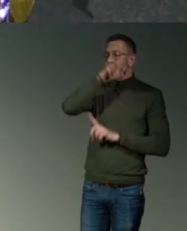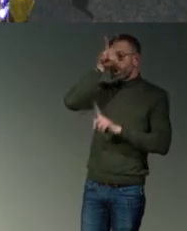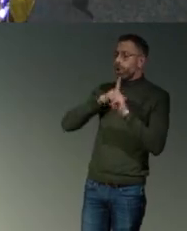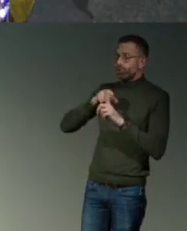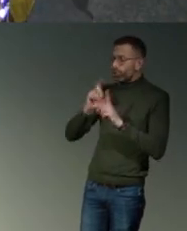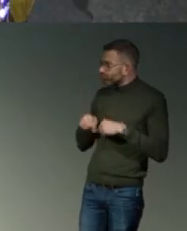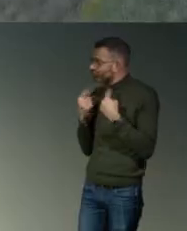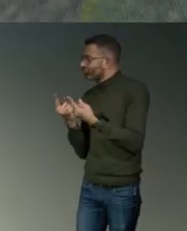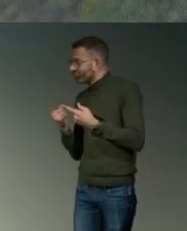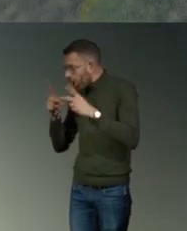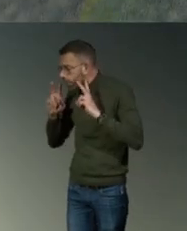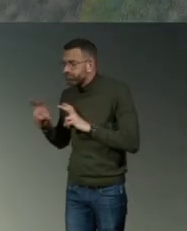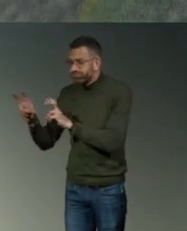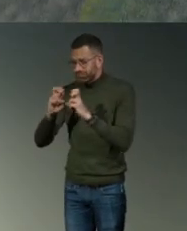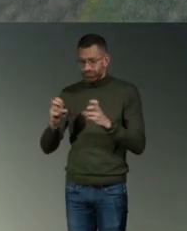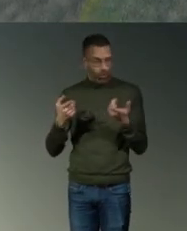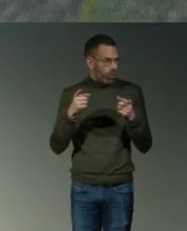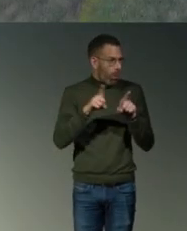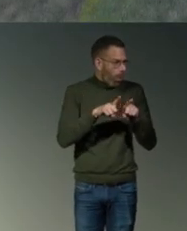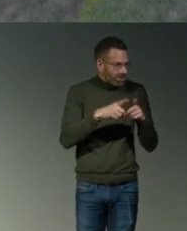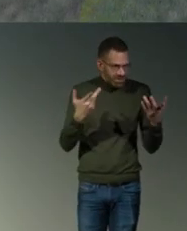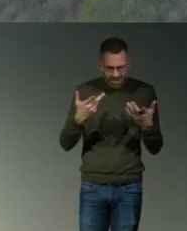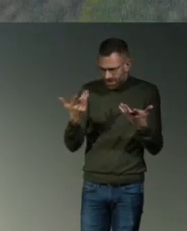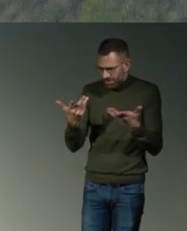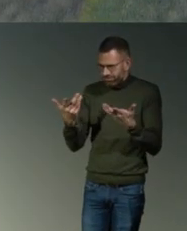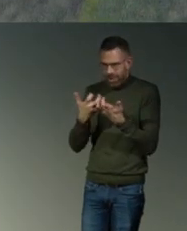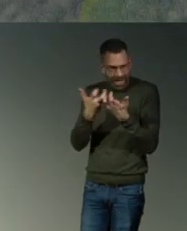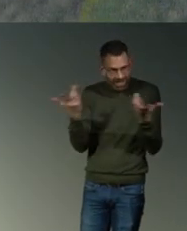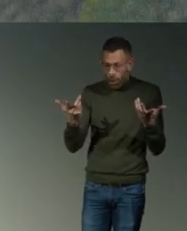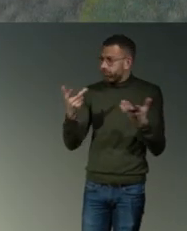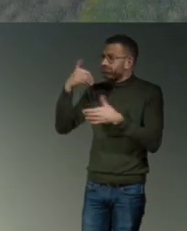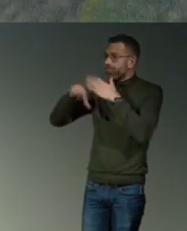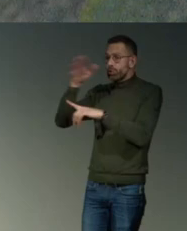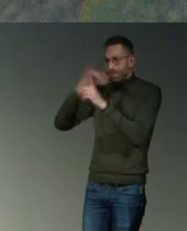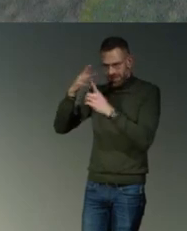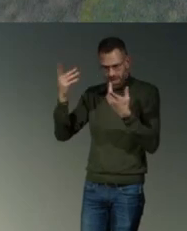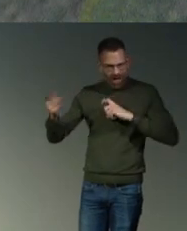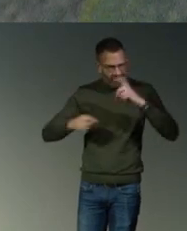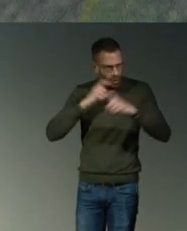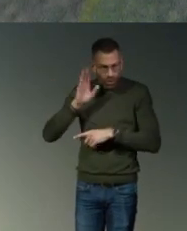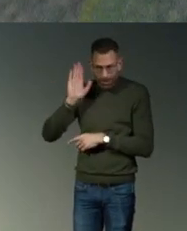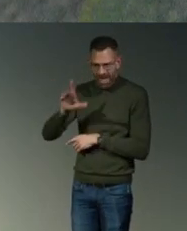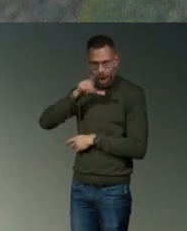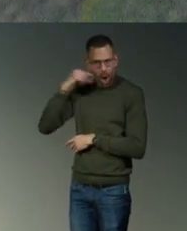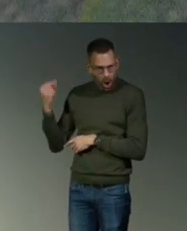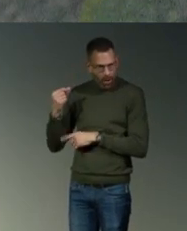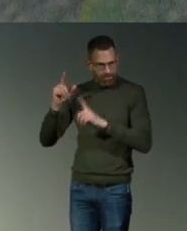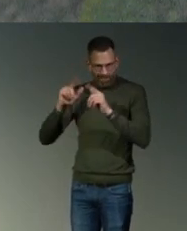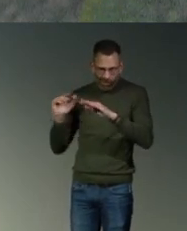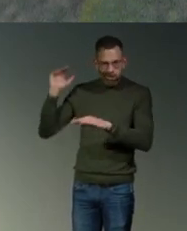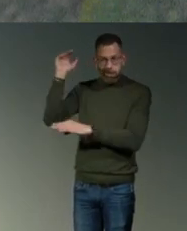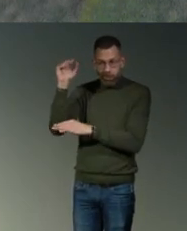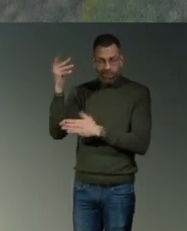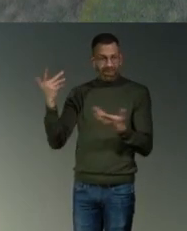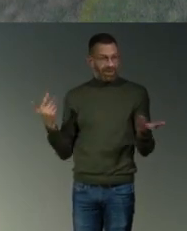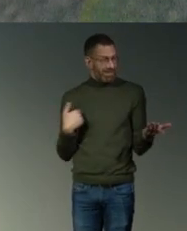violence masculine qui se jouent à travers la société. Comme s'il y avait, à travers la question de